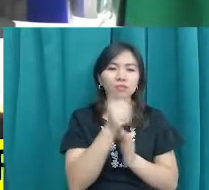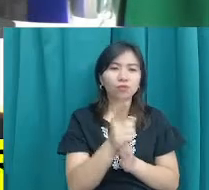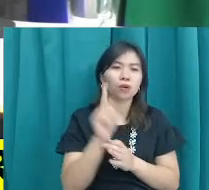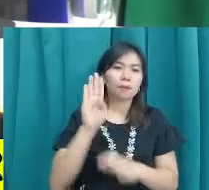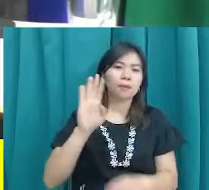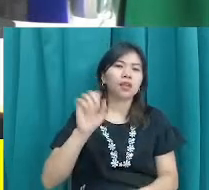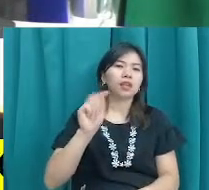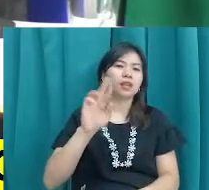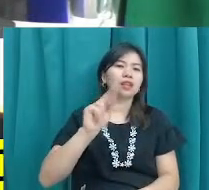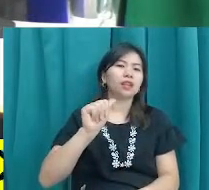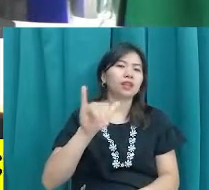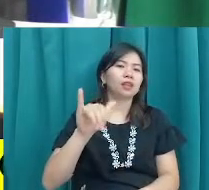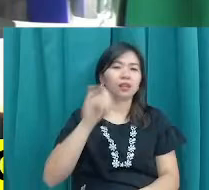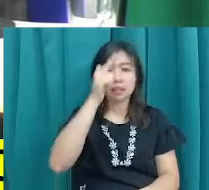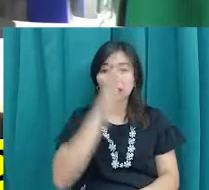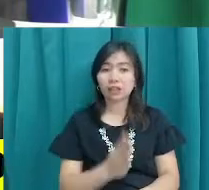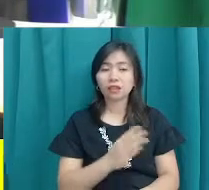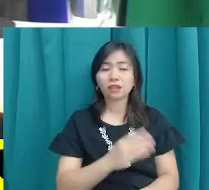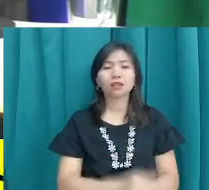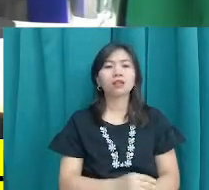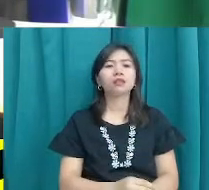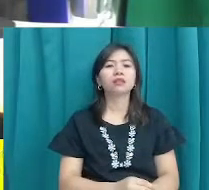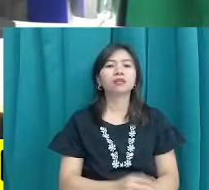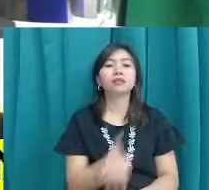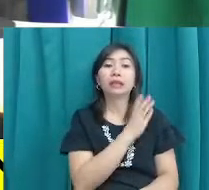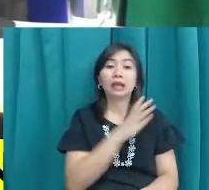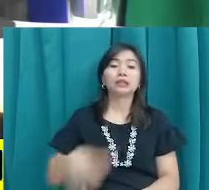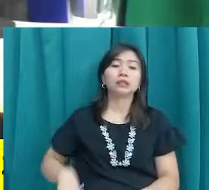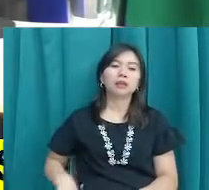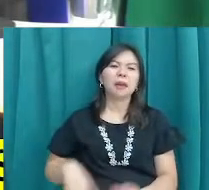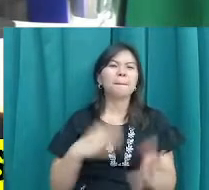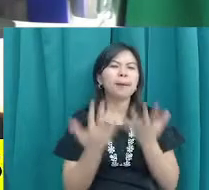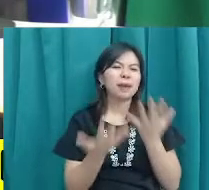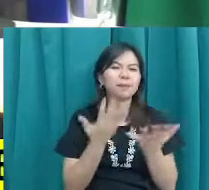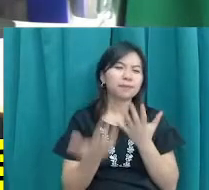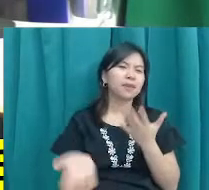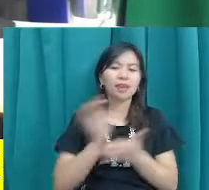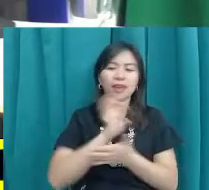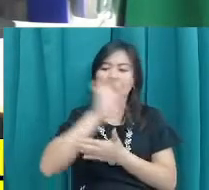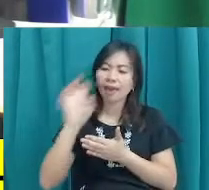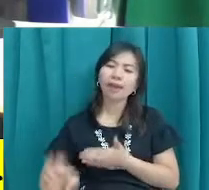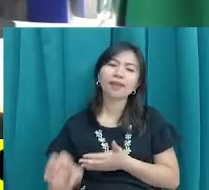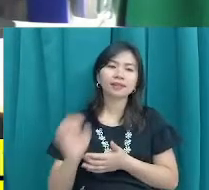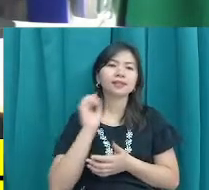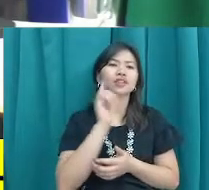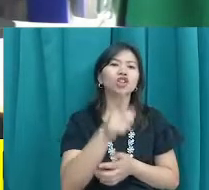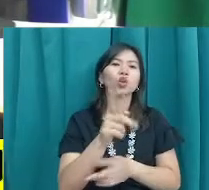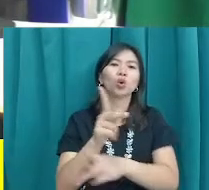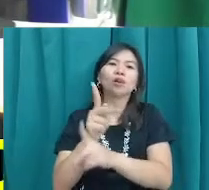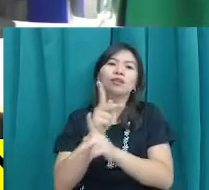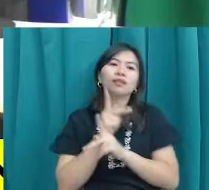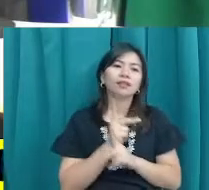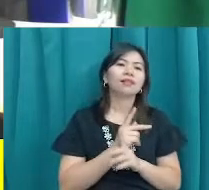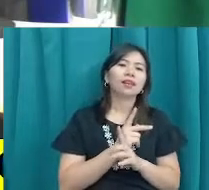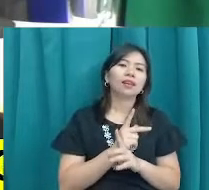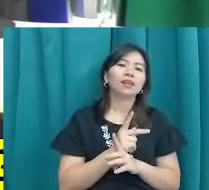pag pinagkalalo niyo ang Panginoon Jesucristo, you might end up taking your own spiritual life.